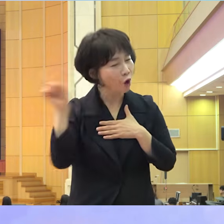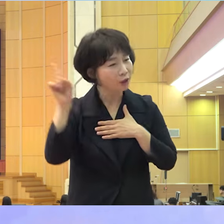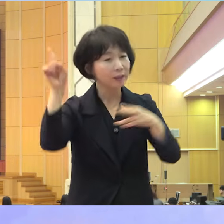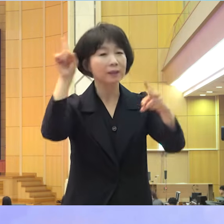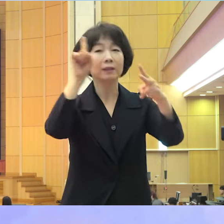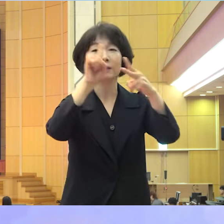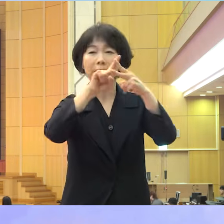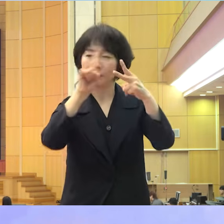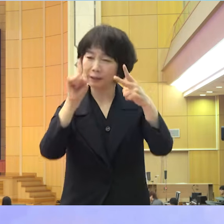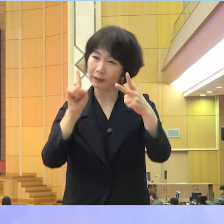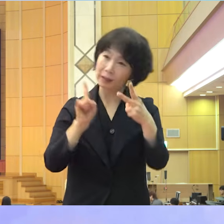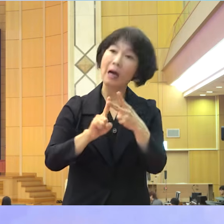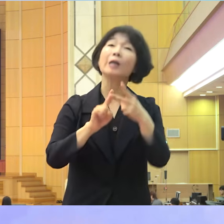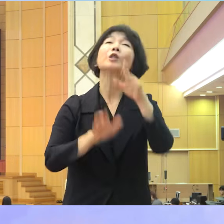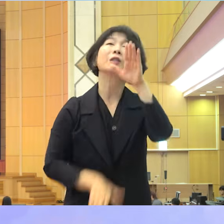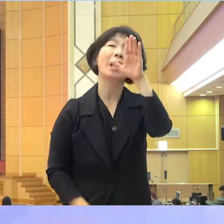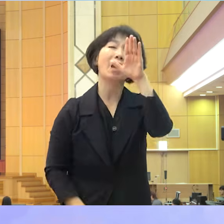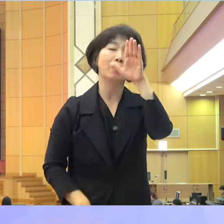무엇이든